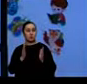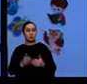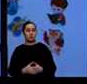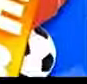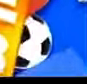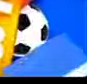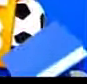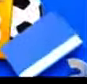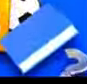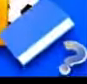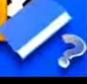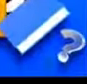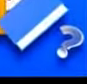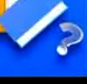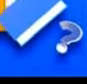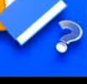qiling.